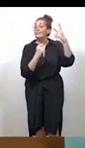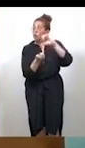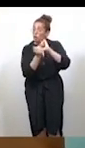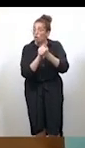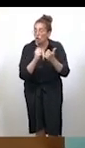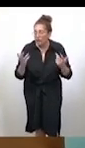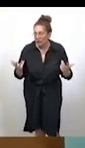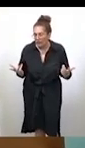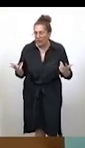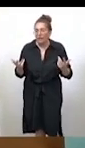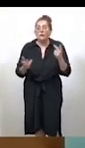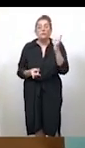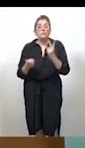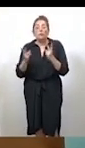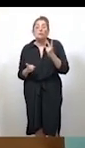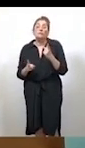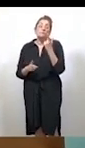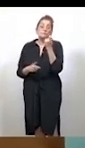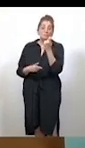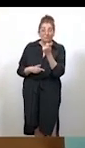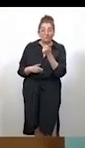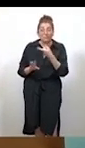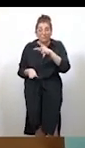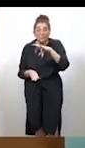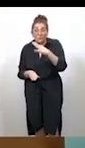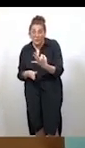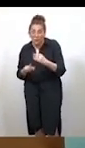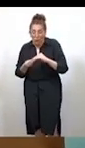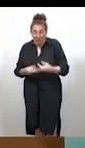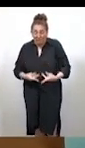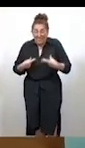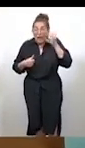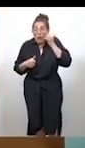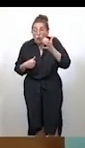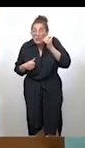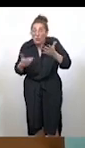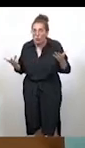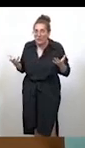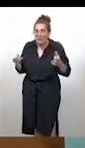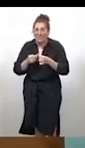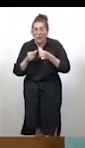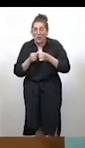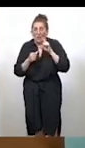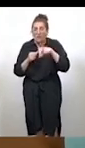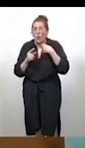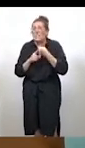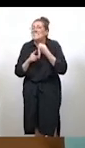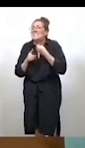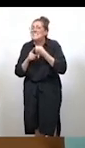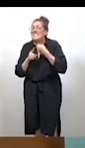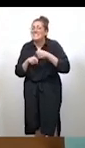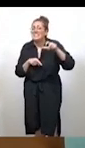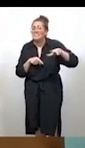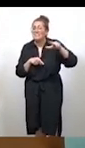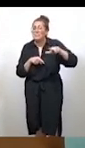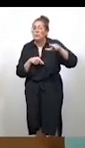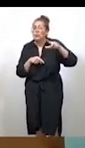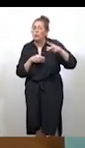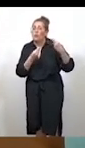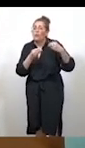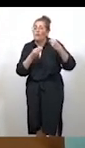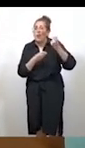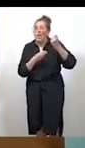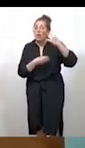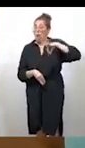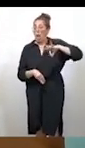avoir davantage de moyens, mais on fait tout au quotidien et une cité fait tout au quotidien pour lutter contre cette marchandisation du logement. Le problème, c'est que il faut